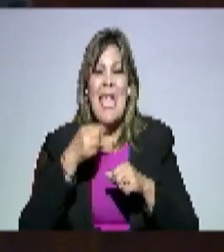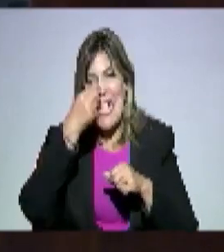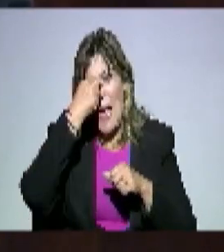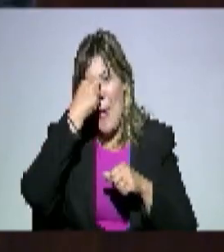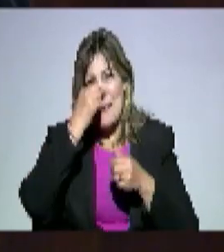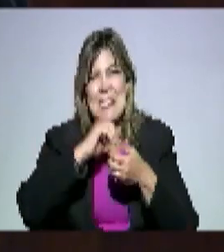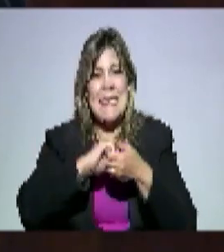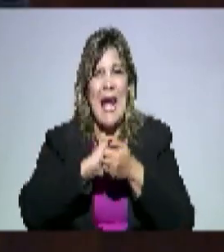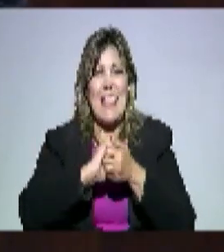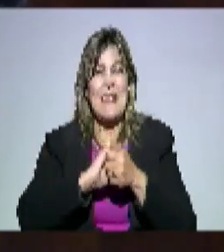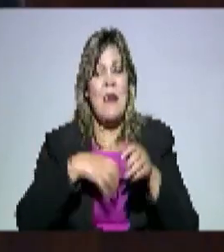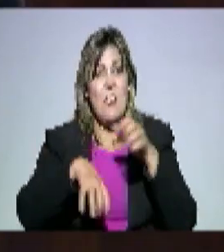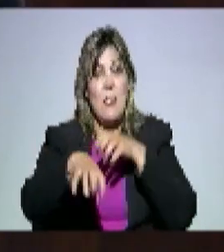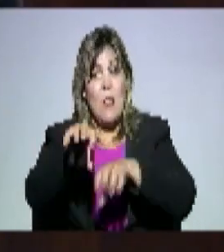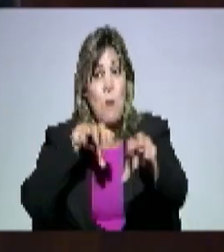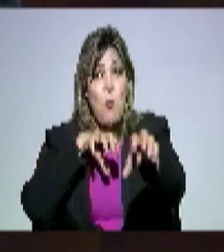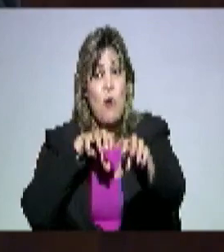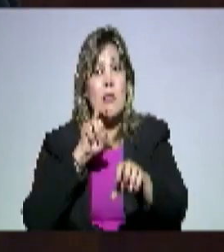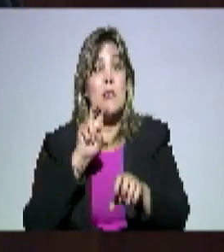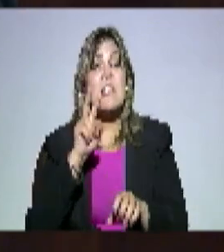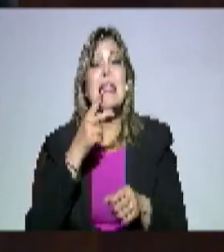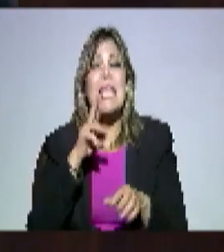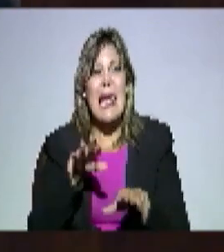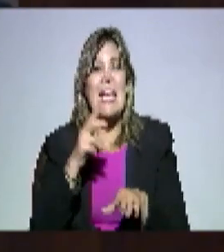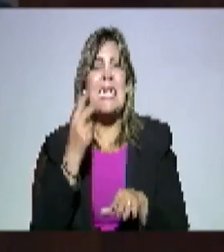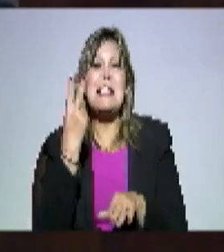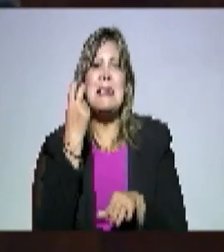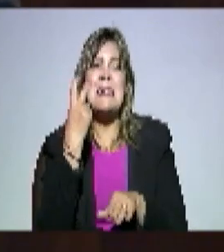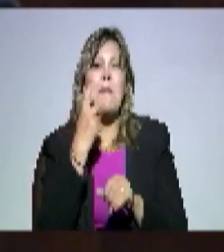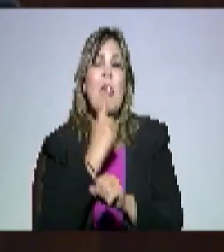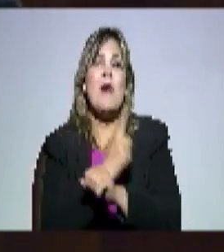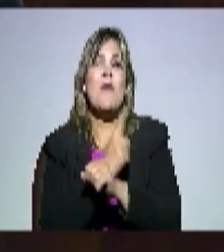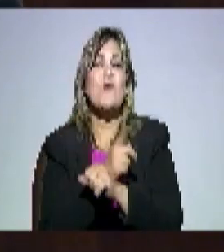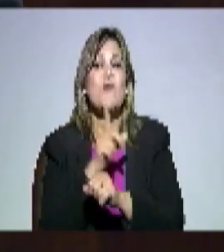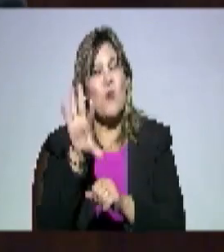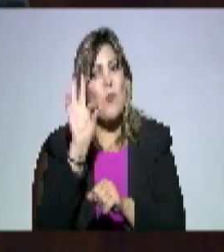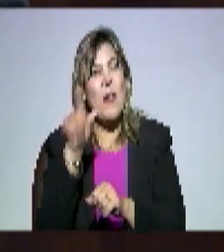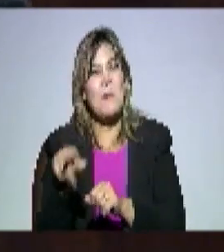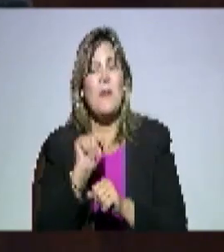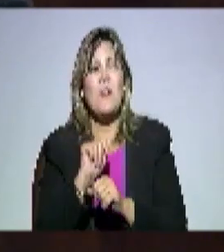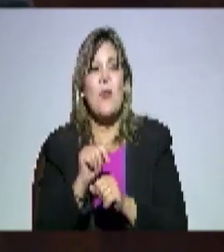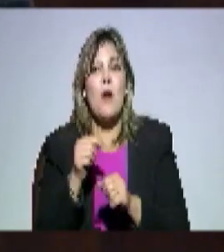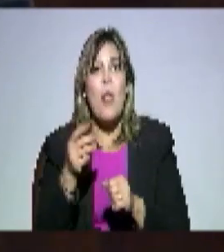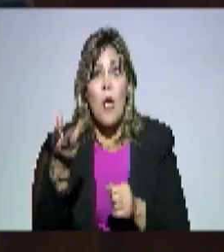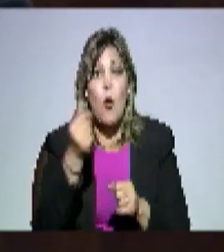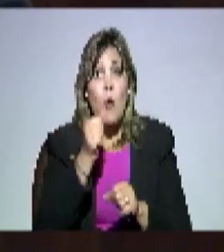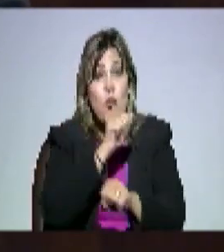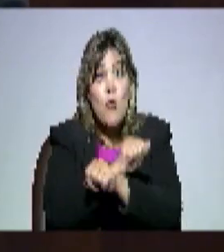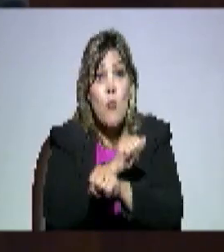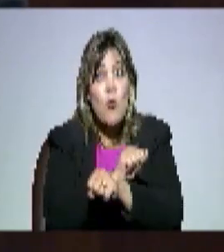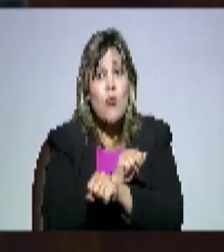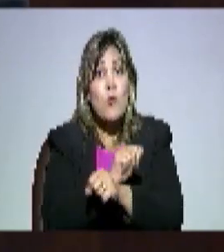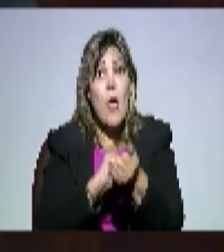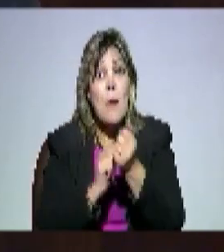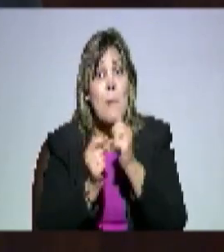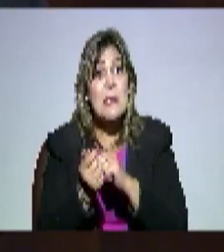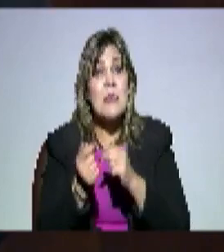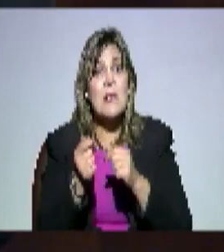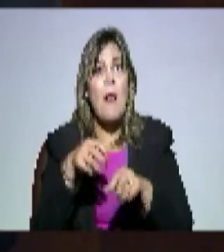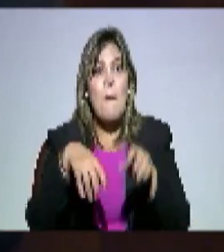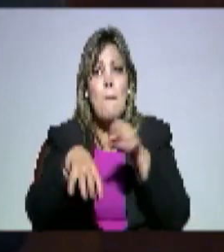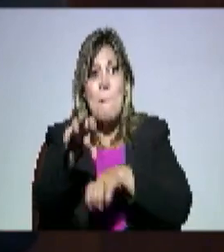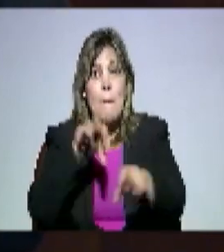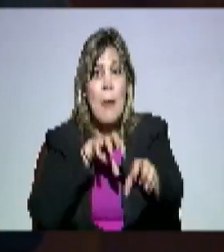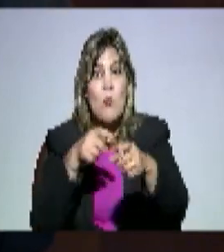العهد مرقس كان واحد من السبين رسول اللي ماشيين ورا المسيح جم يقبضوا على المسيح مري مورقس كانوا قريب